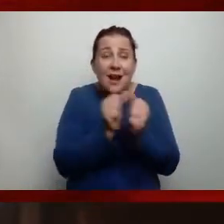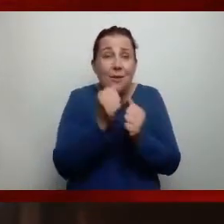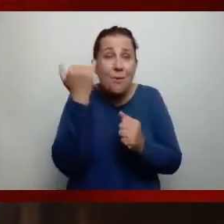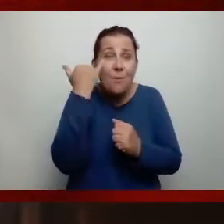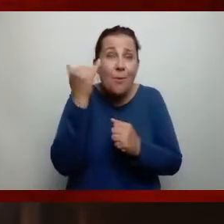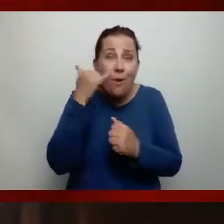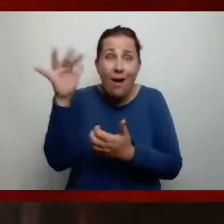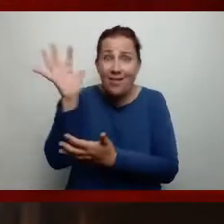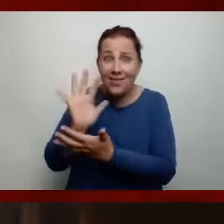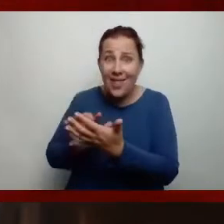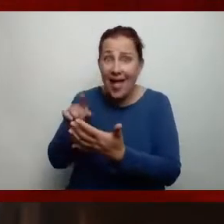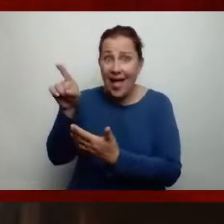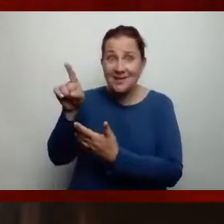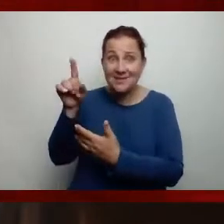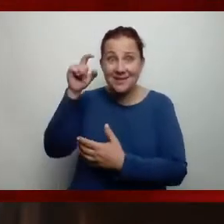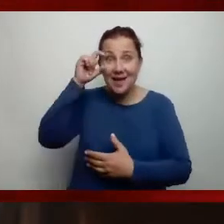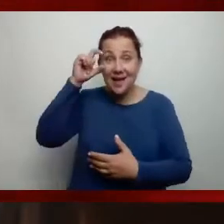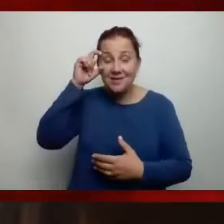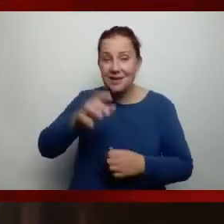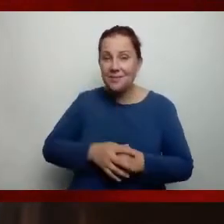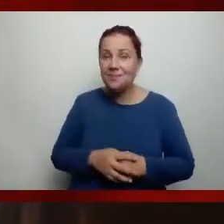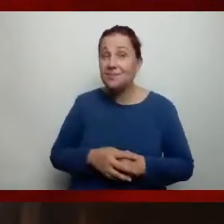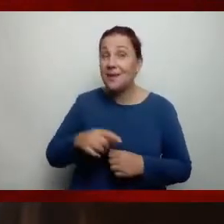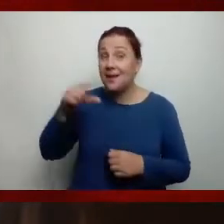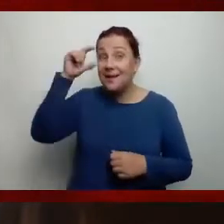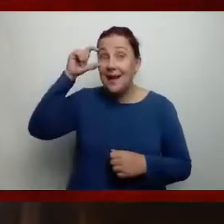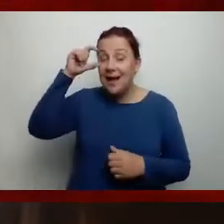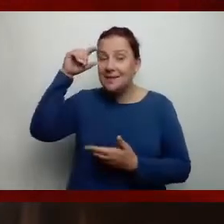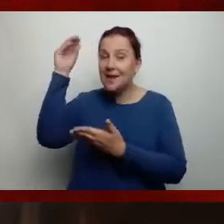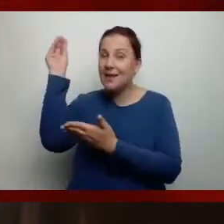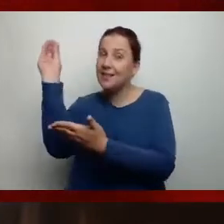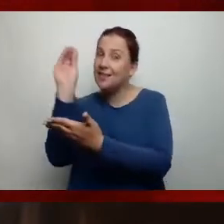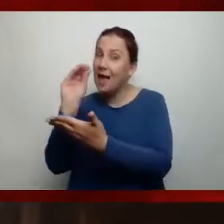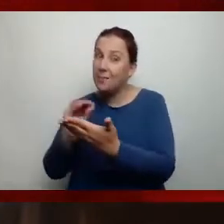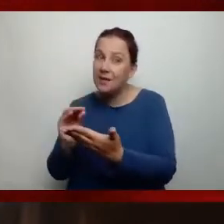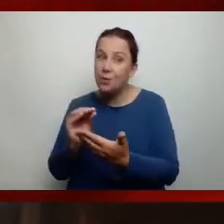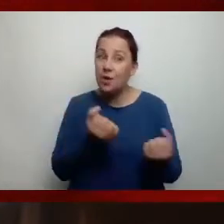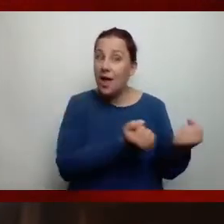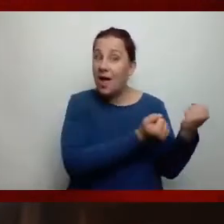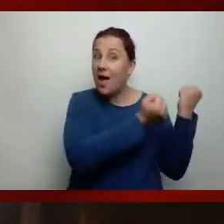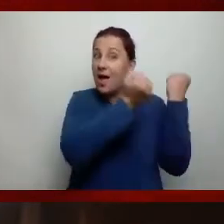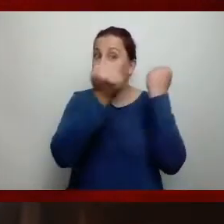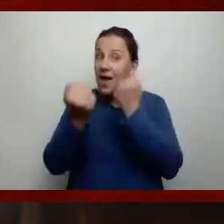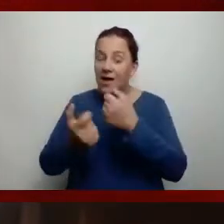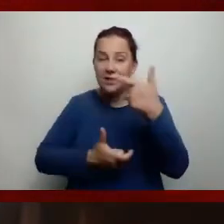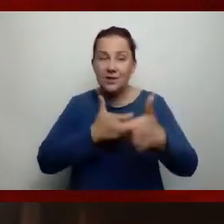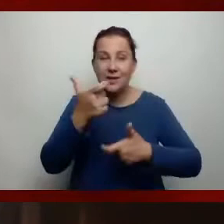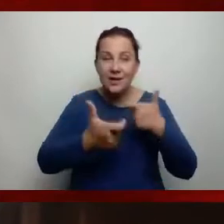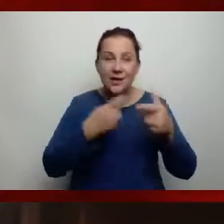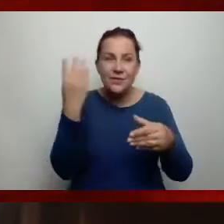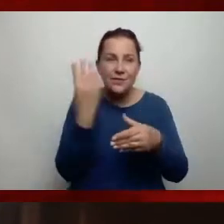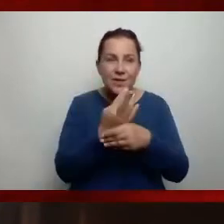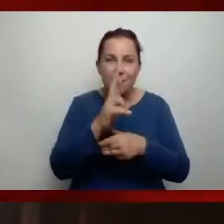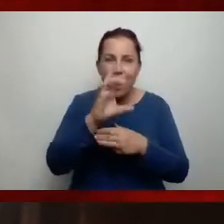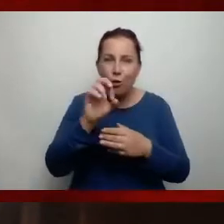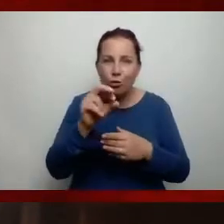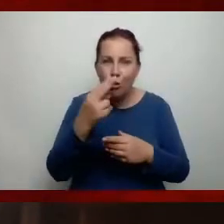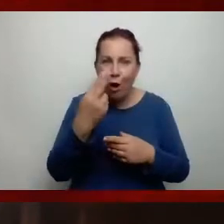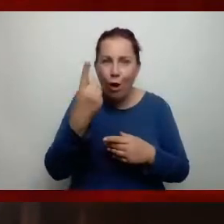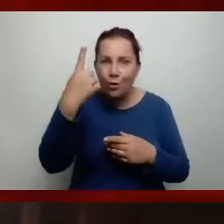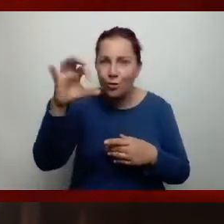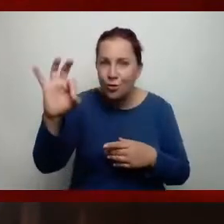jackowym. Jacek napisał dosłownie, że transport zorganizowała firma Rongo. W rzeczywistości transport